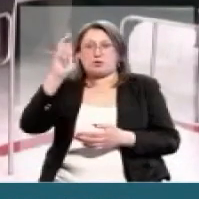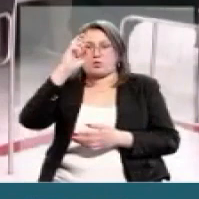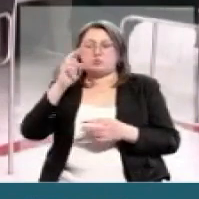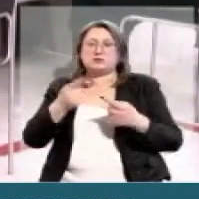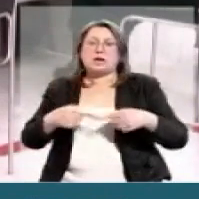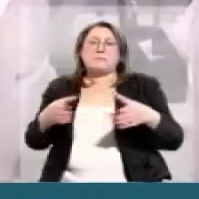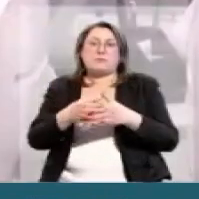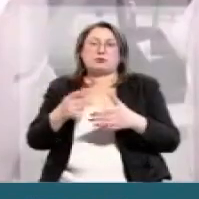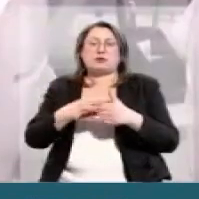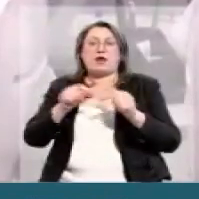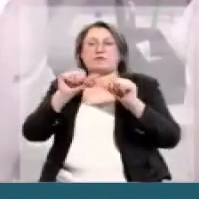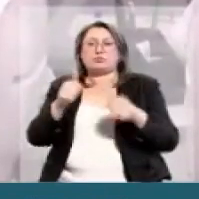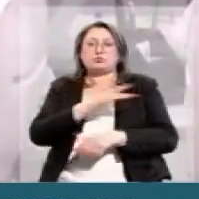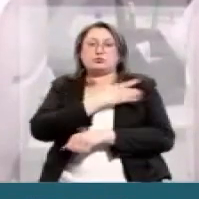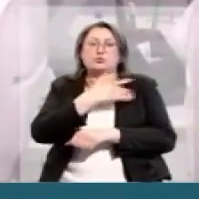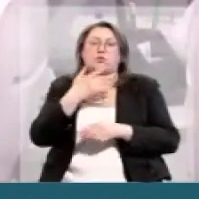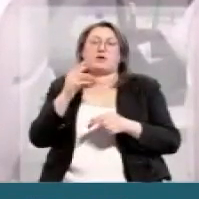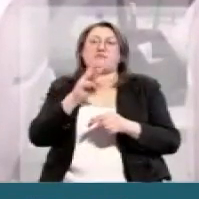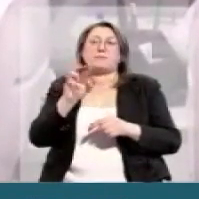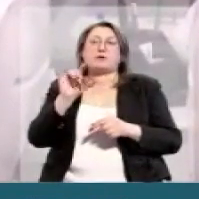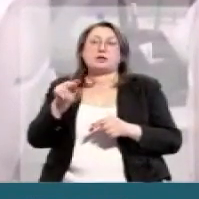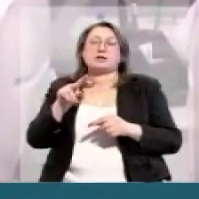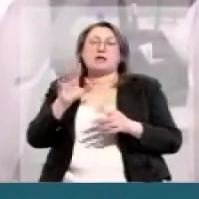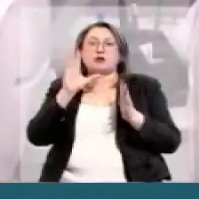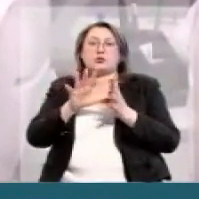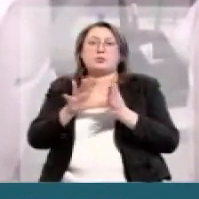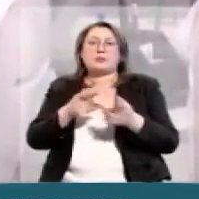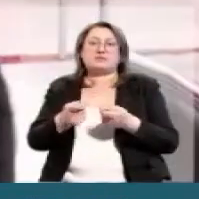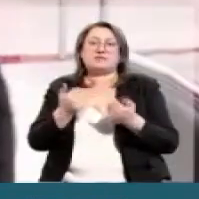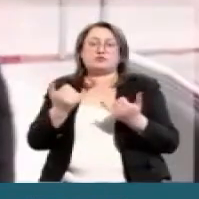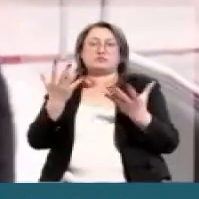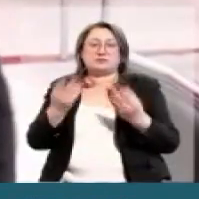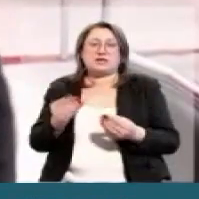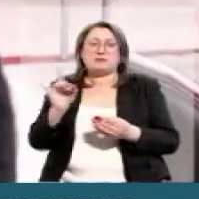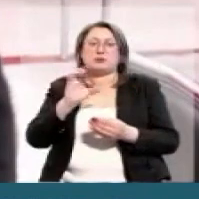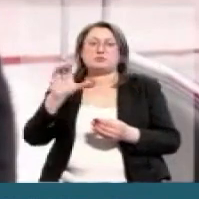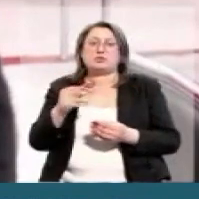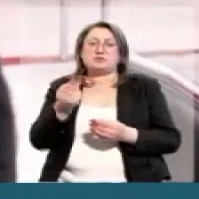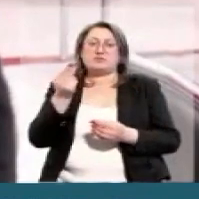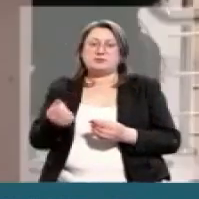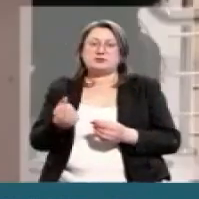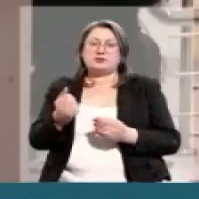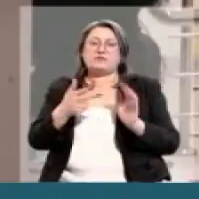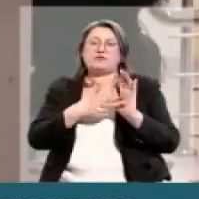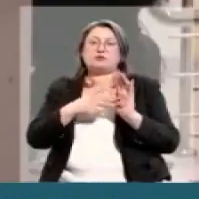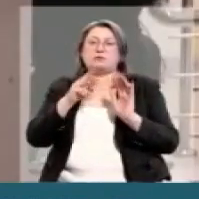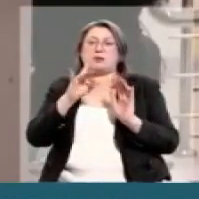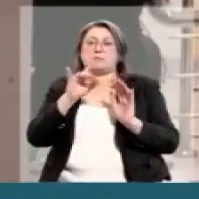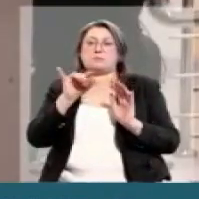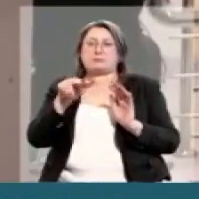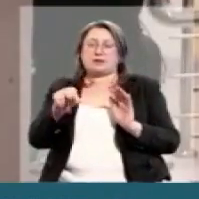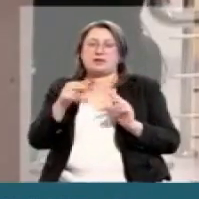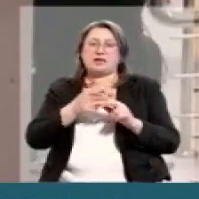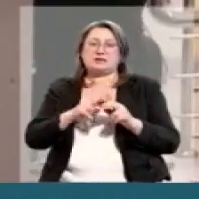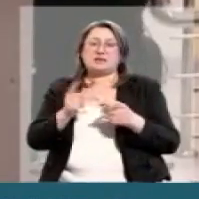государственную корпорацию, либо оформить услугу на веб-портале электронного правительства. На сегодняшний день размер социальной выплаты составляет 8 МРП. Это